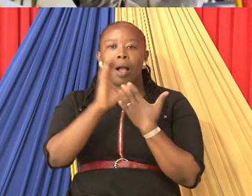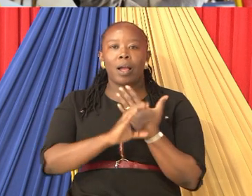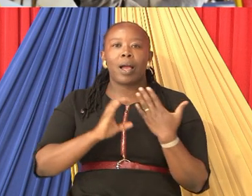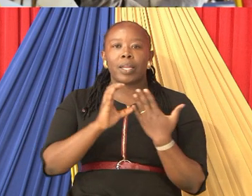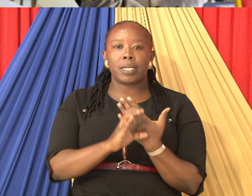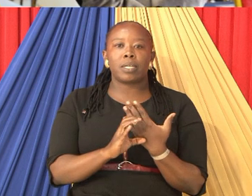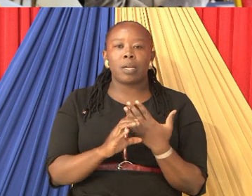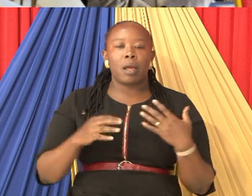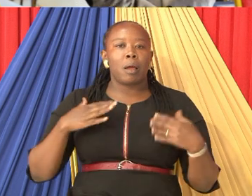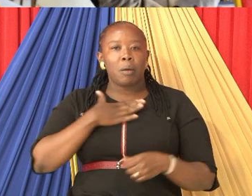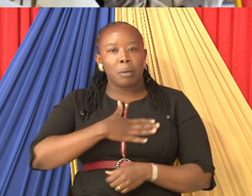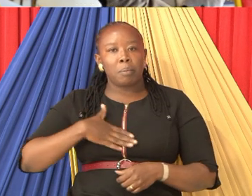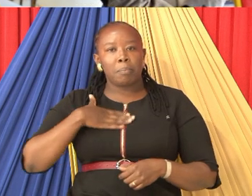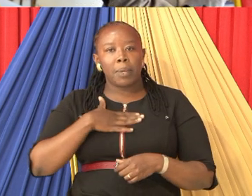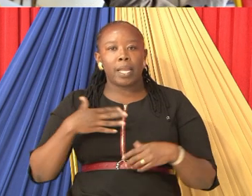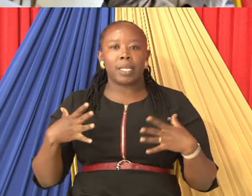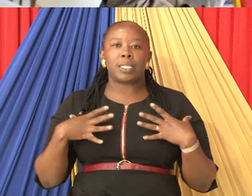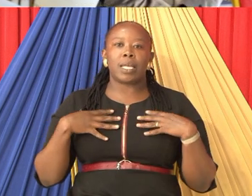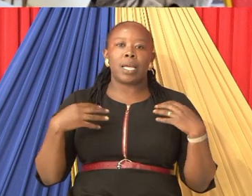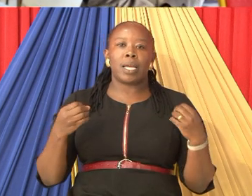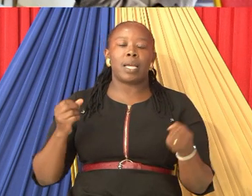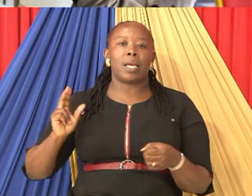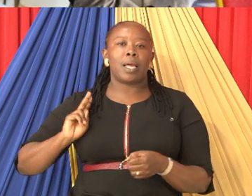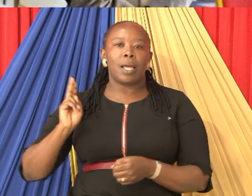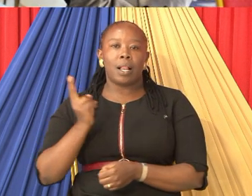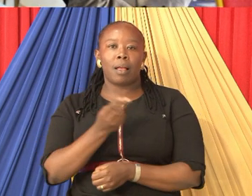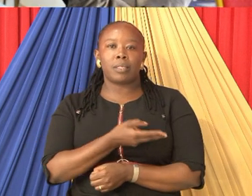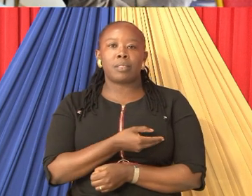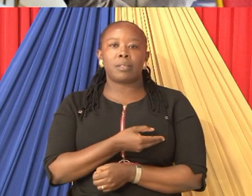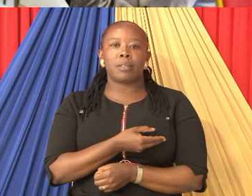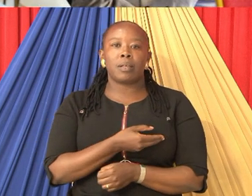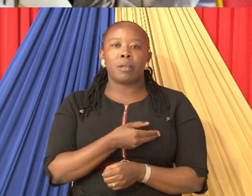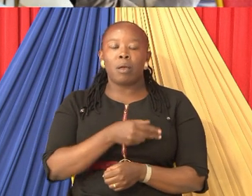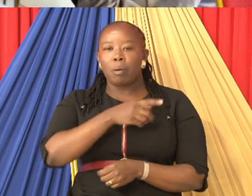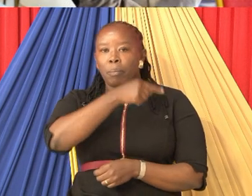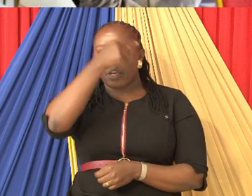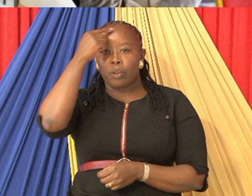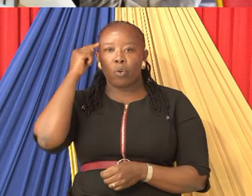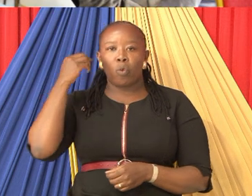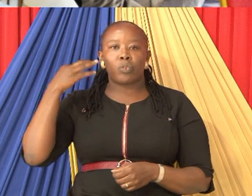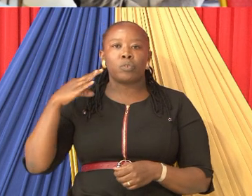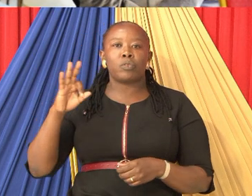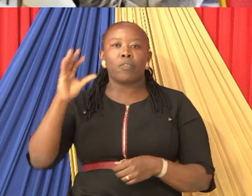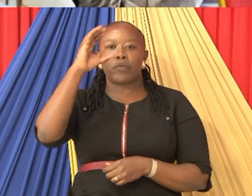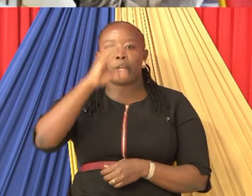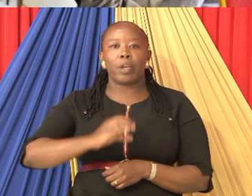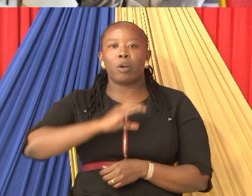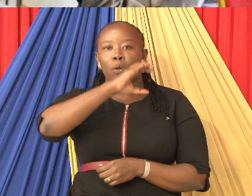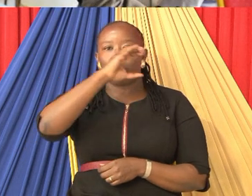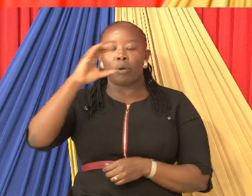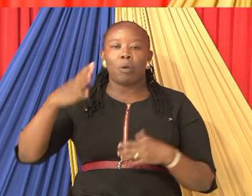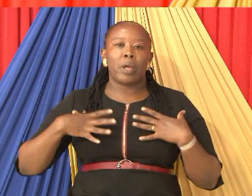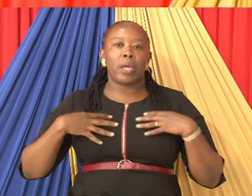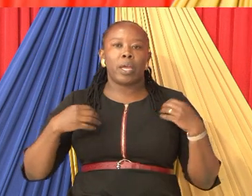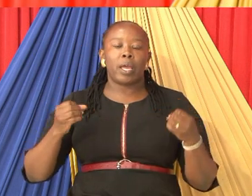twaomba upomanyaji wako Mungu kwa sababu ya msalaba, tuponyeke nchi